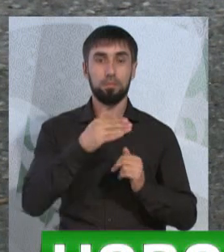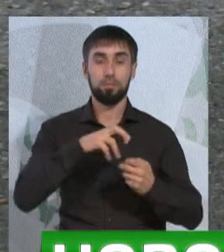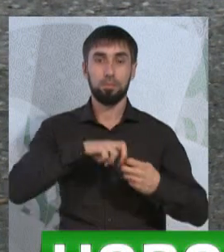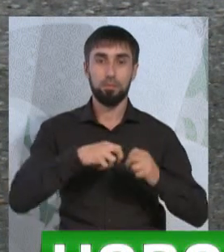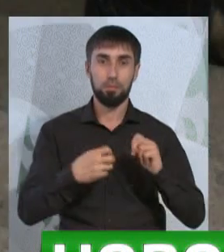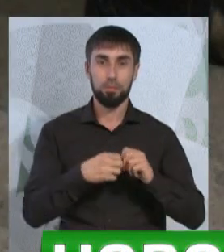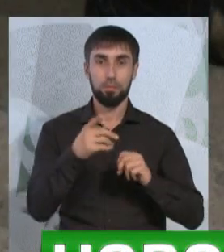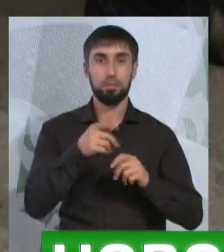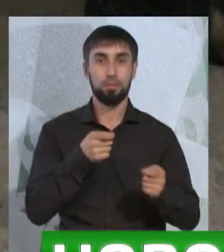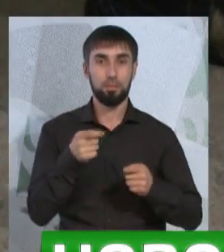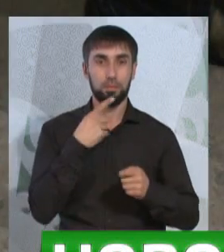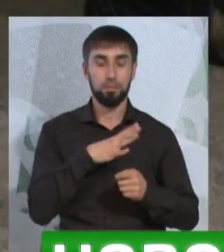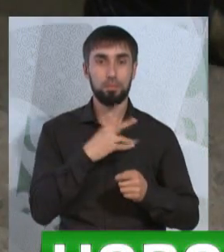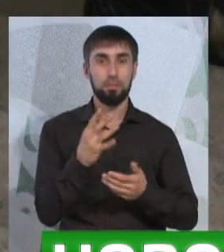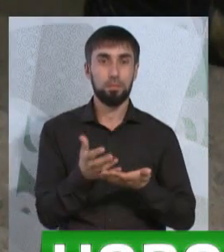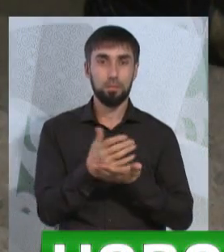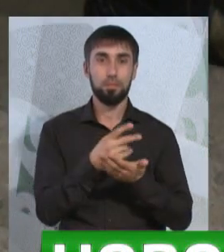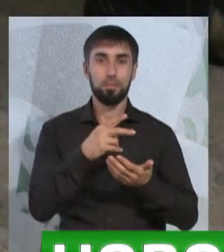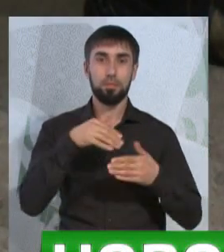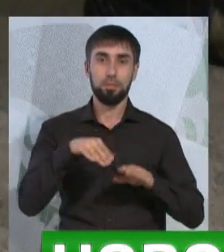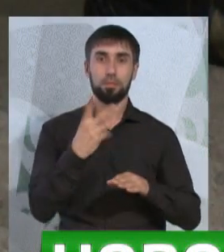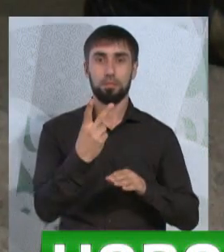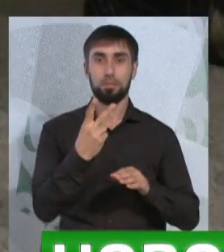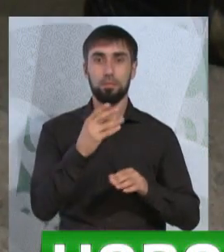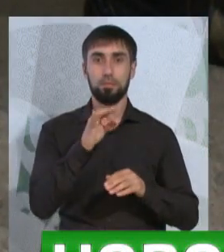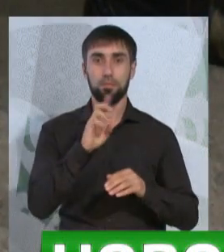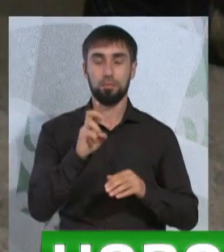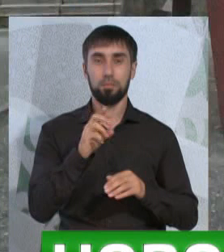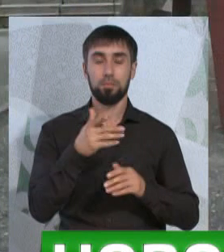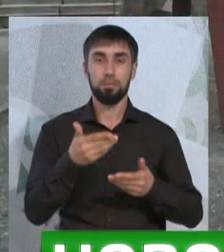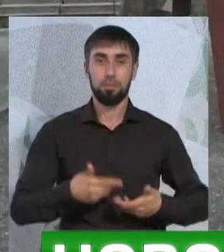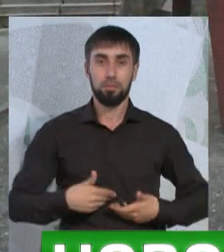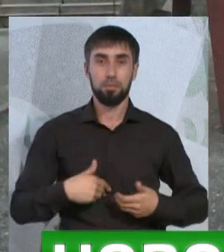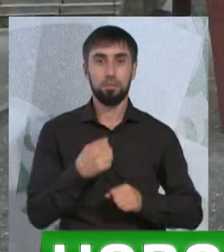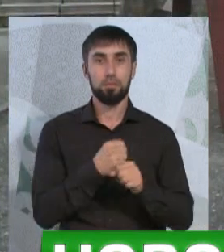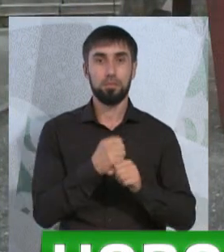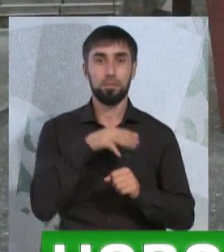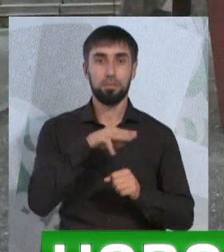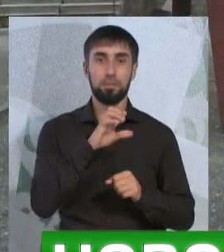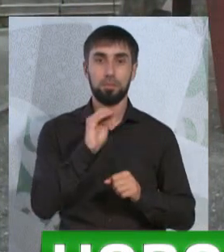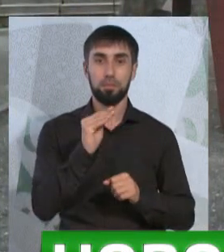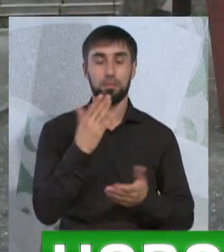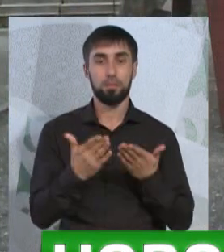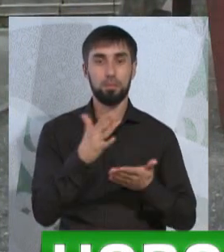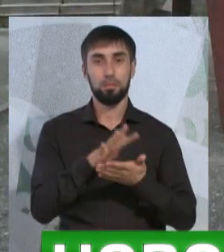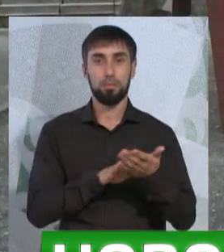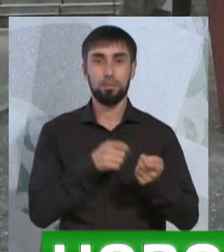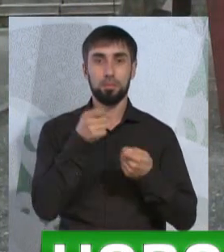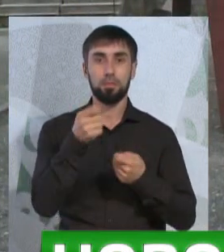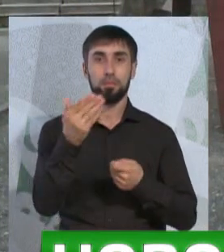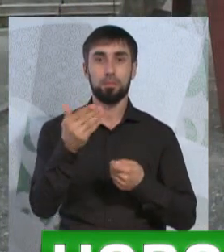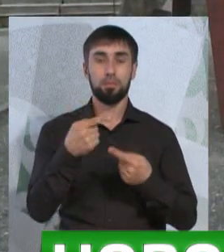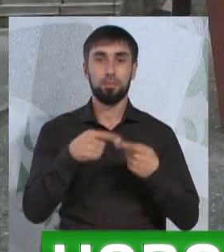уборки внутридворовых территорий нужно решать двумя способами. Жильцы создают ТСЖ, либо подают заявку на другую